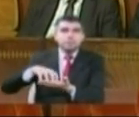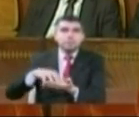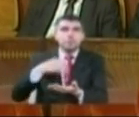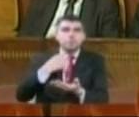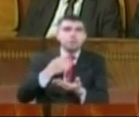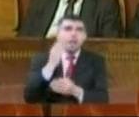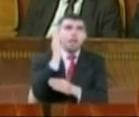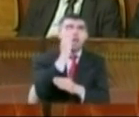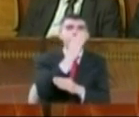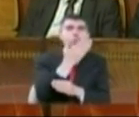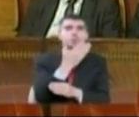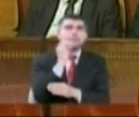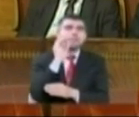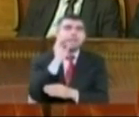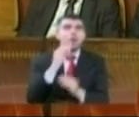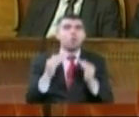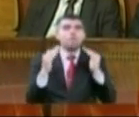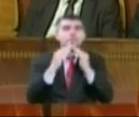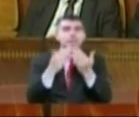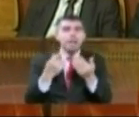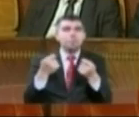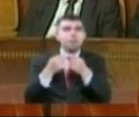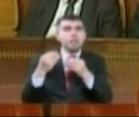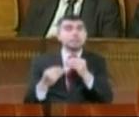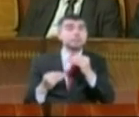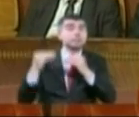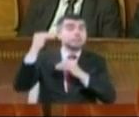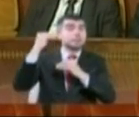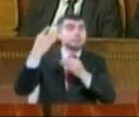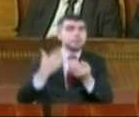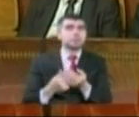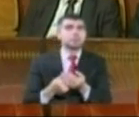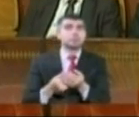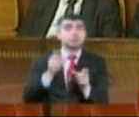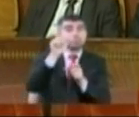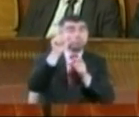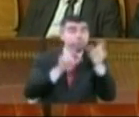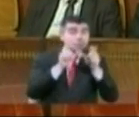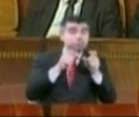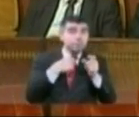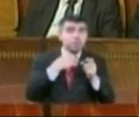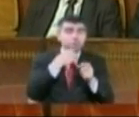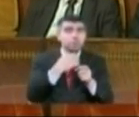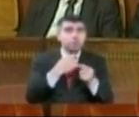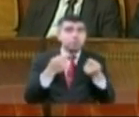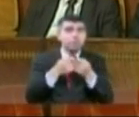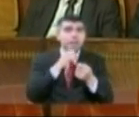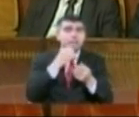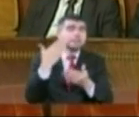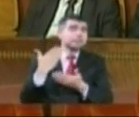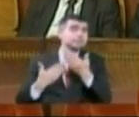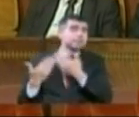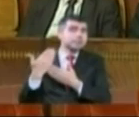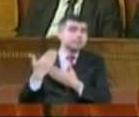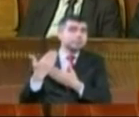تفاجأ برفع السومة الكرائية، خاصة أن هاد الأشخاص تيتعودوا واحد النوع